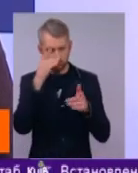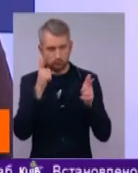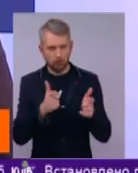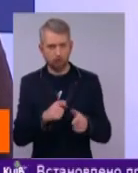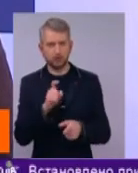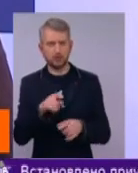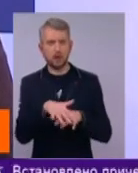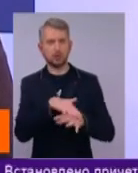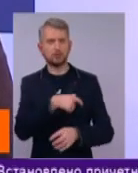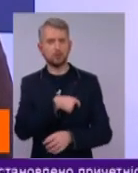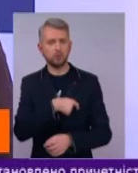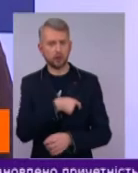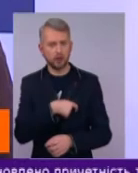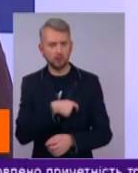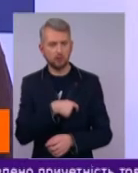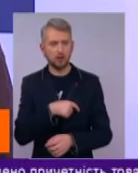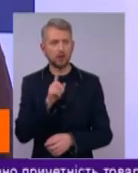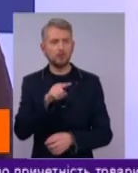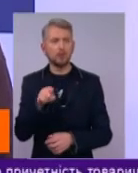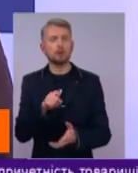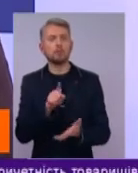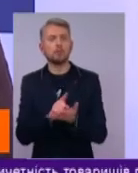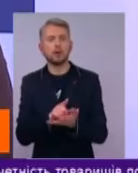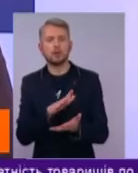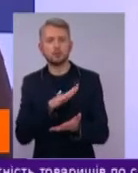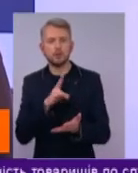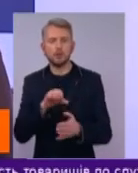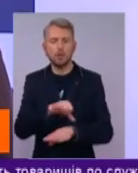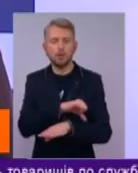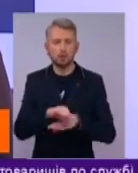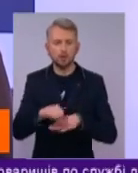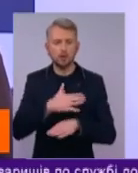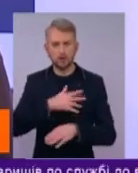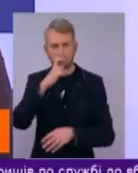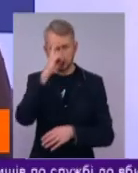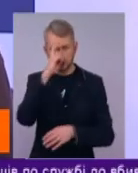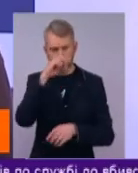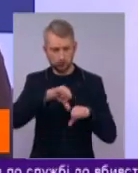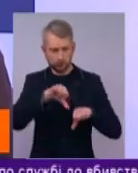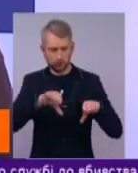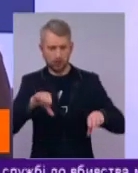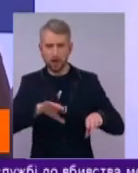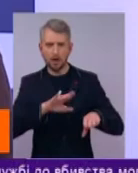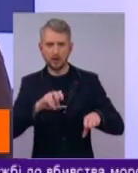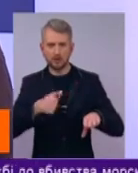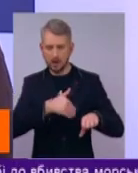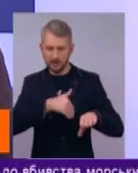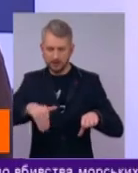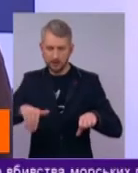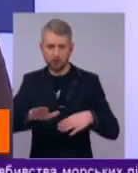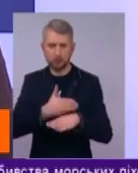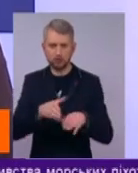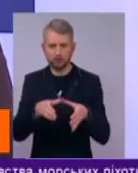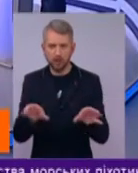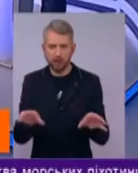з народним депутатом, вони мають стояти на кордоні нашої держави, а не на лінії розмежування. Бо